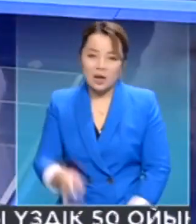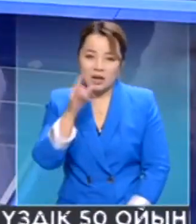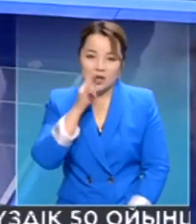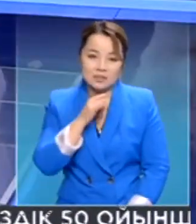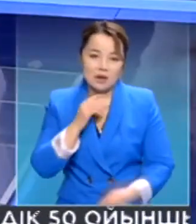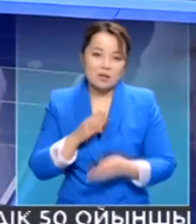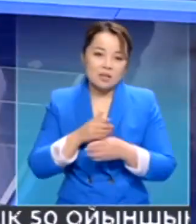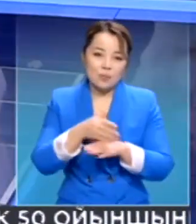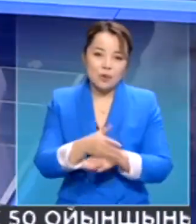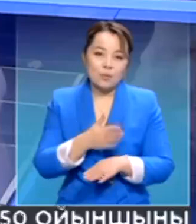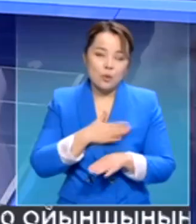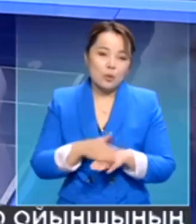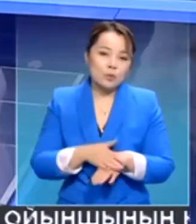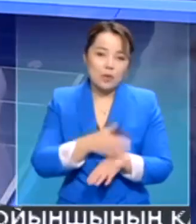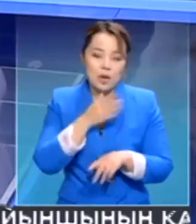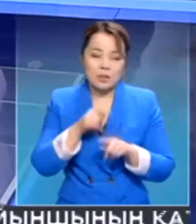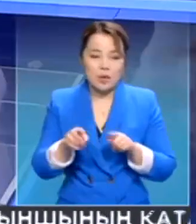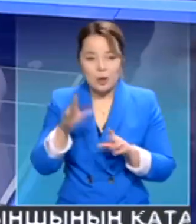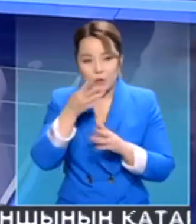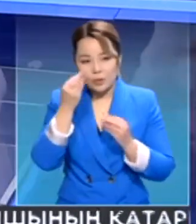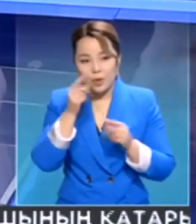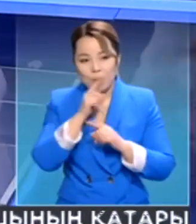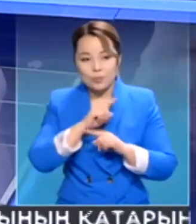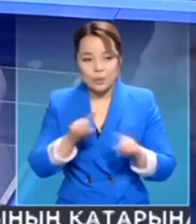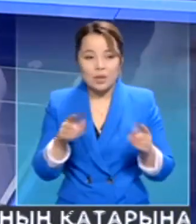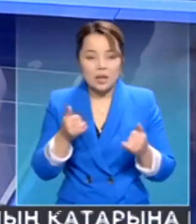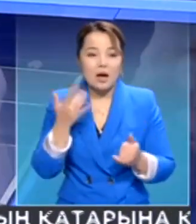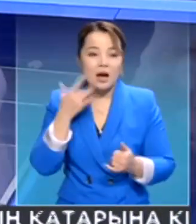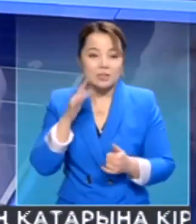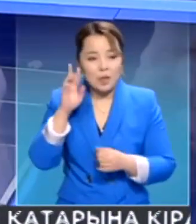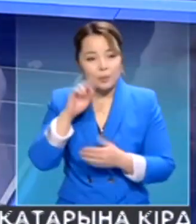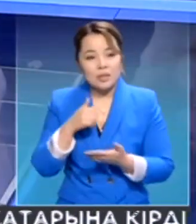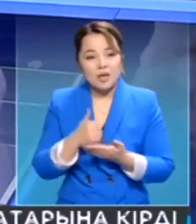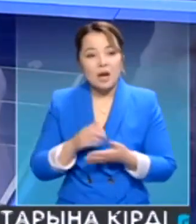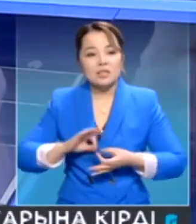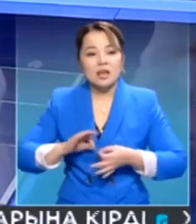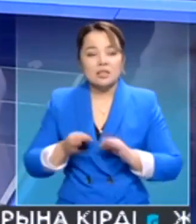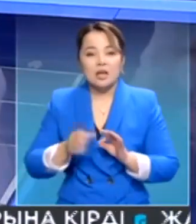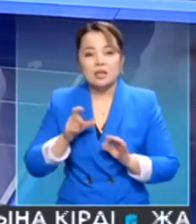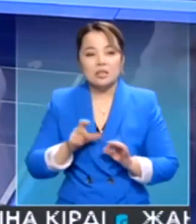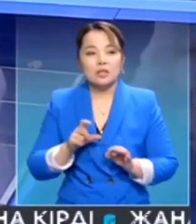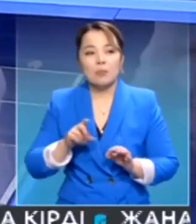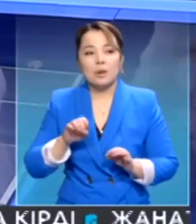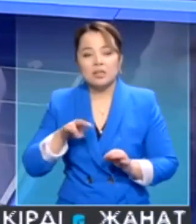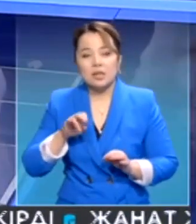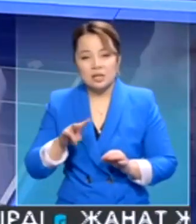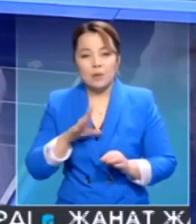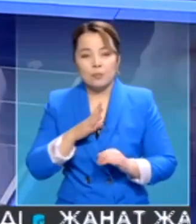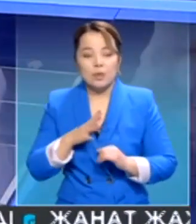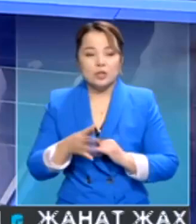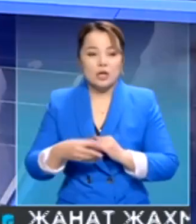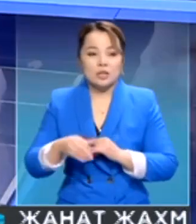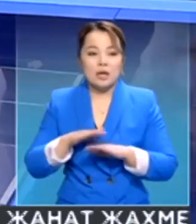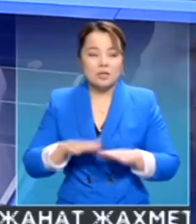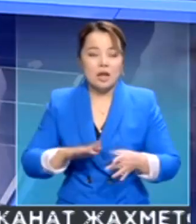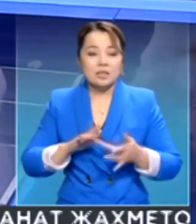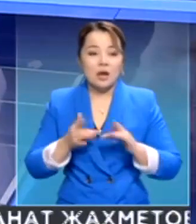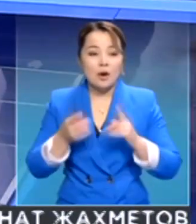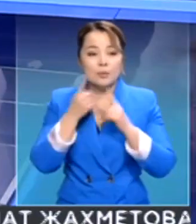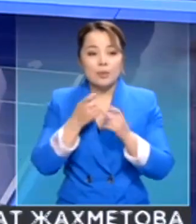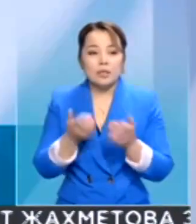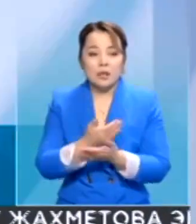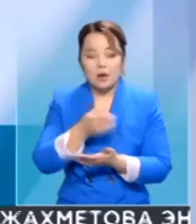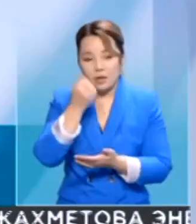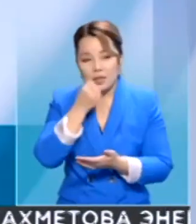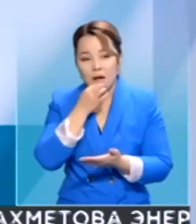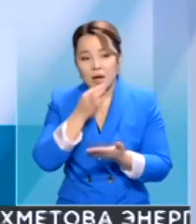Қазақстанға сапары мен үшін ұзақ уақыт ұмытылмайтын болады. Ақш-тың мемлекеттік хатшысы Энтони Блинкен желдегі парақшасында қазақстандықтарға